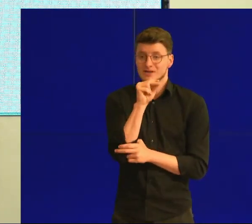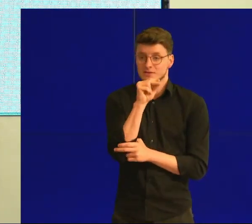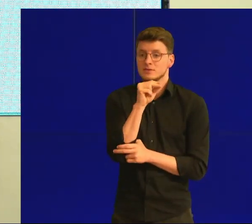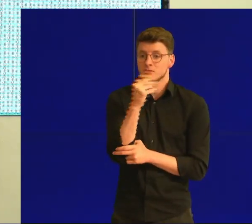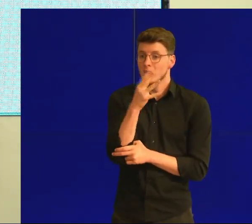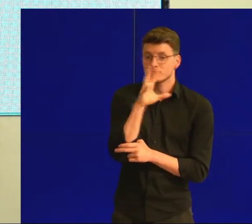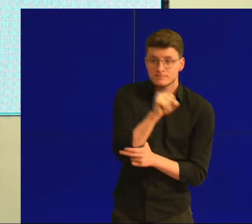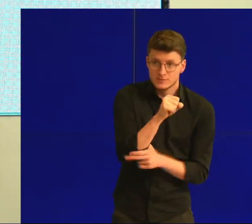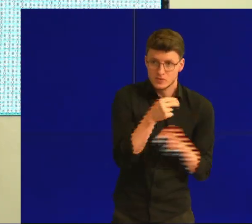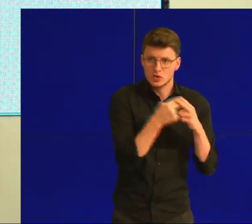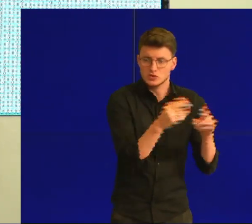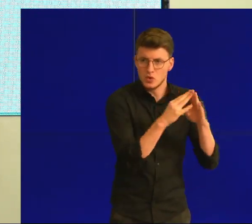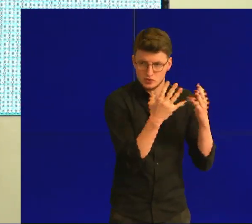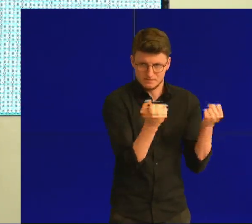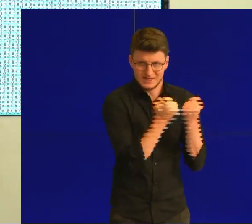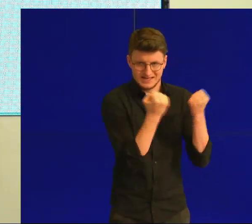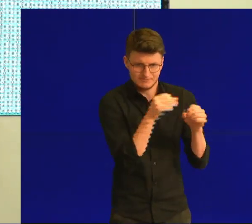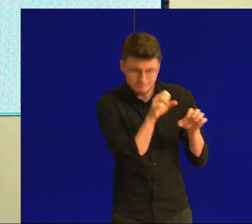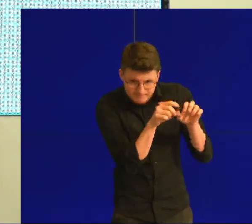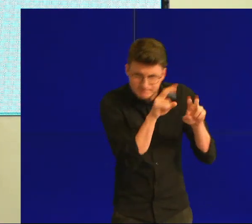et de bons centres